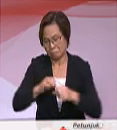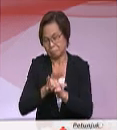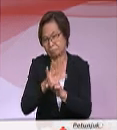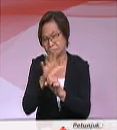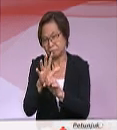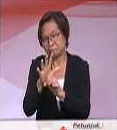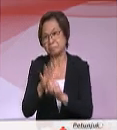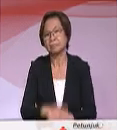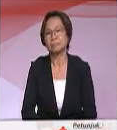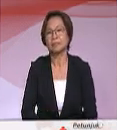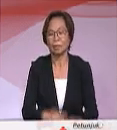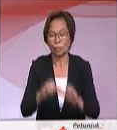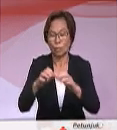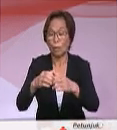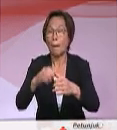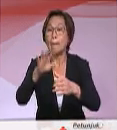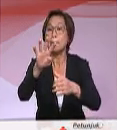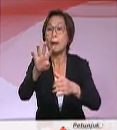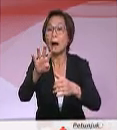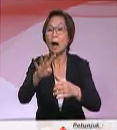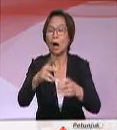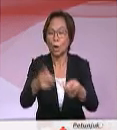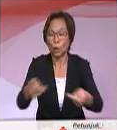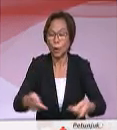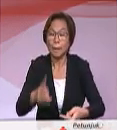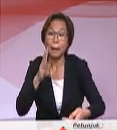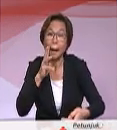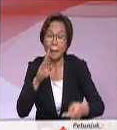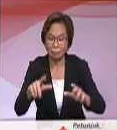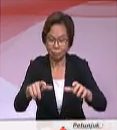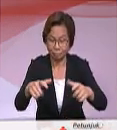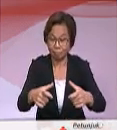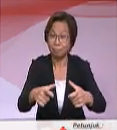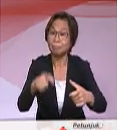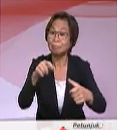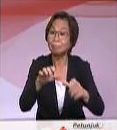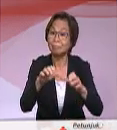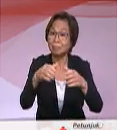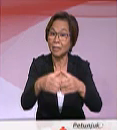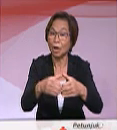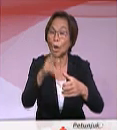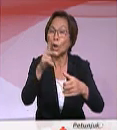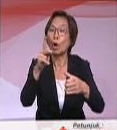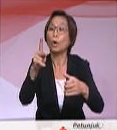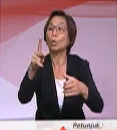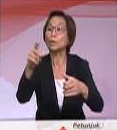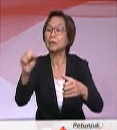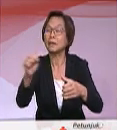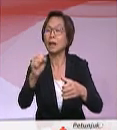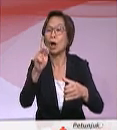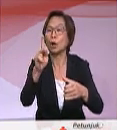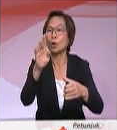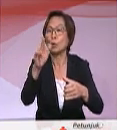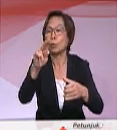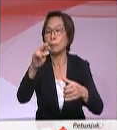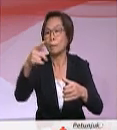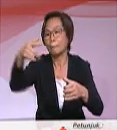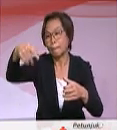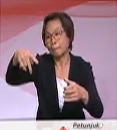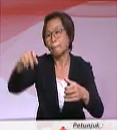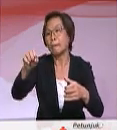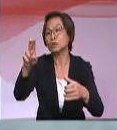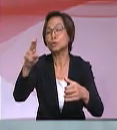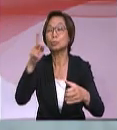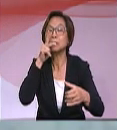positif. Kluster yang keempat ialah kluster Kolam Air. Kluster ini melibatkan daerah Kota Star dan Kubang Pasu di Kedah.